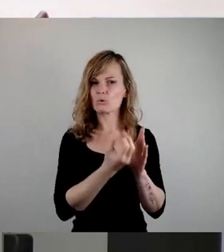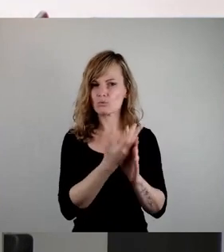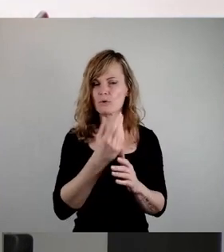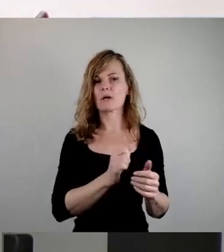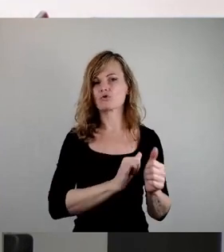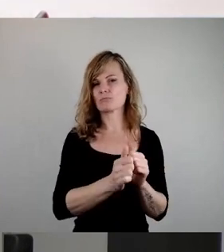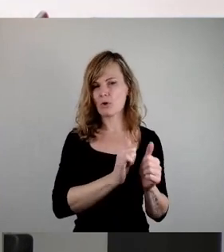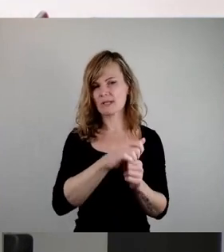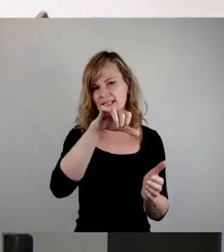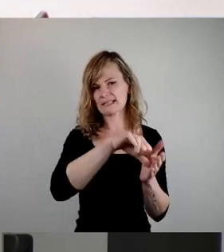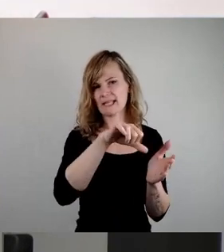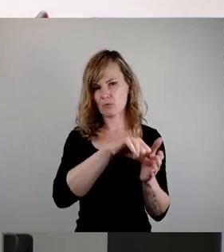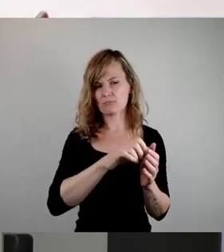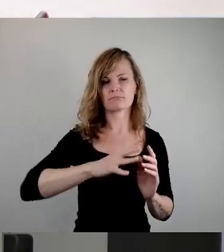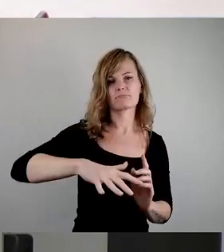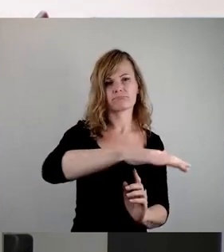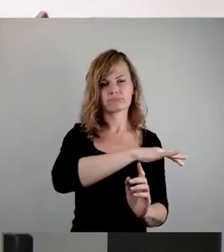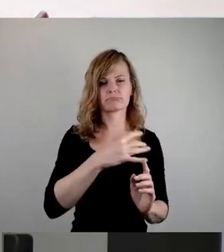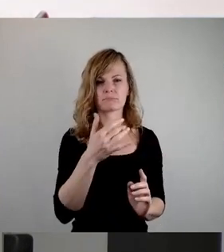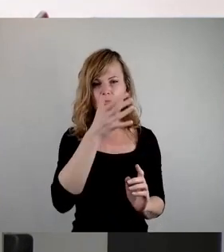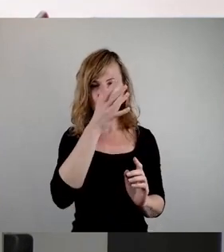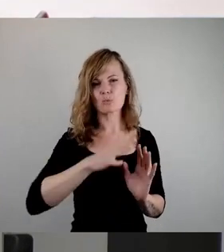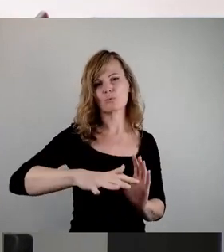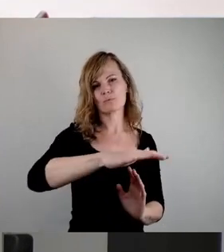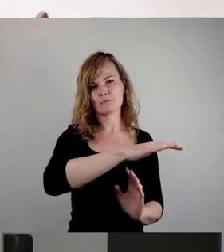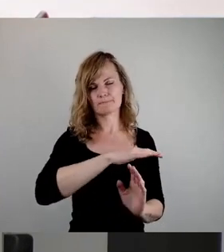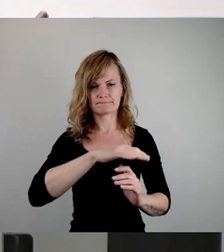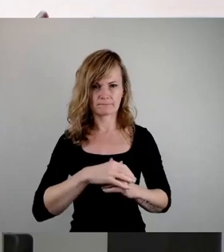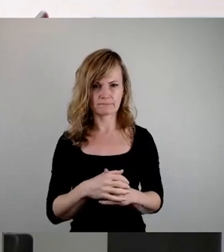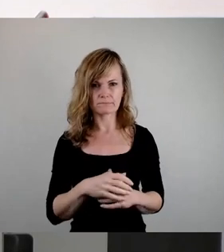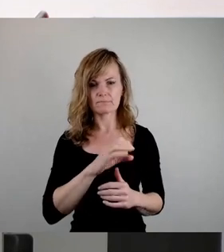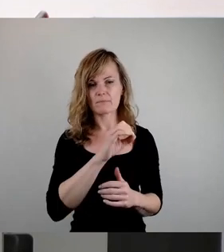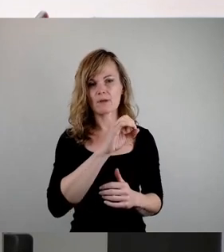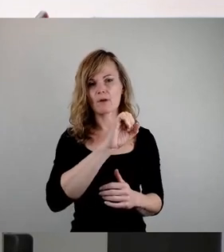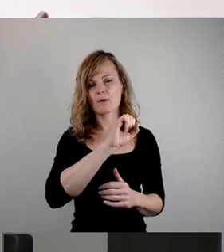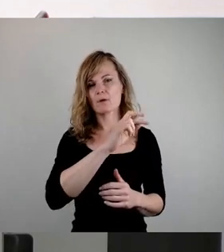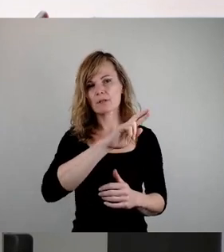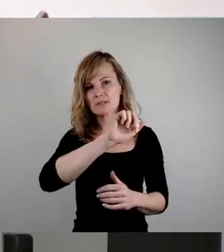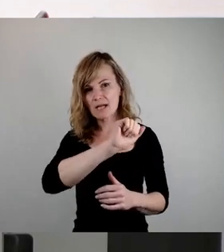Oase. Perspektivisch werden im Ostergehege 3.000 Menschen arbeiten.